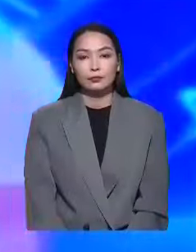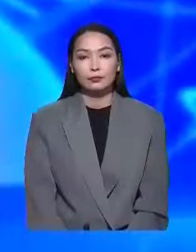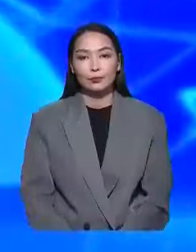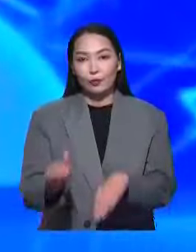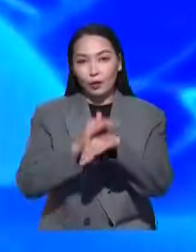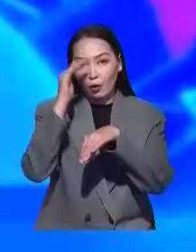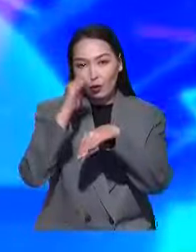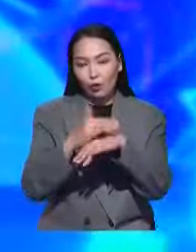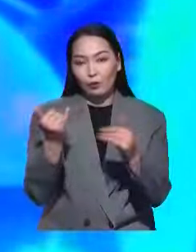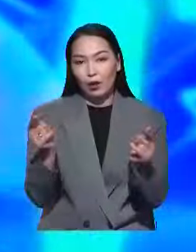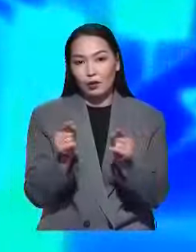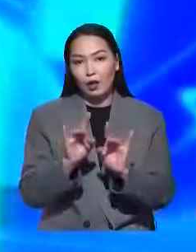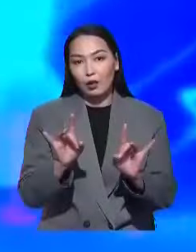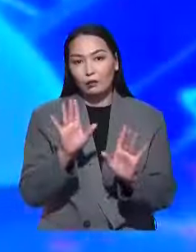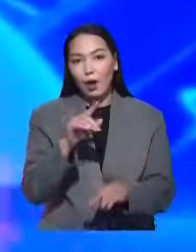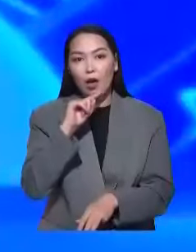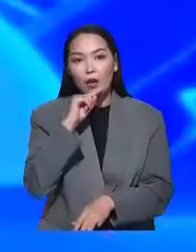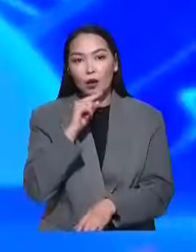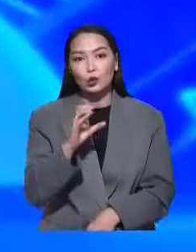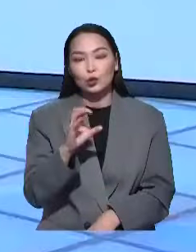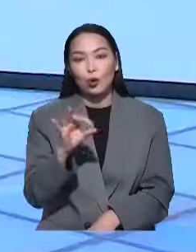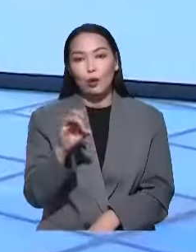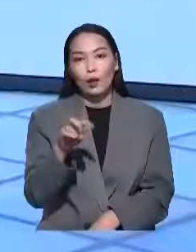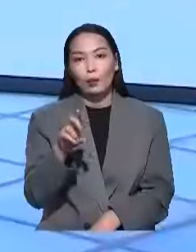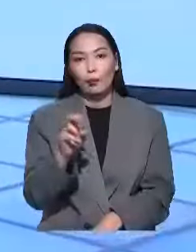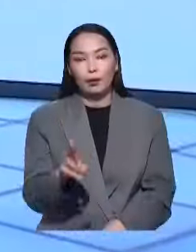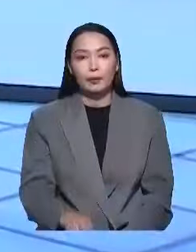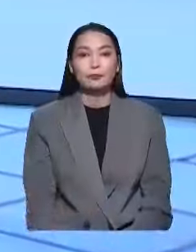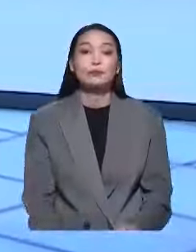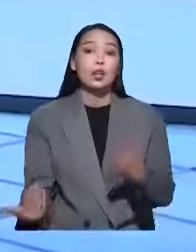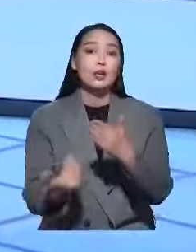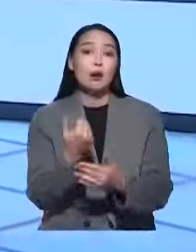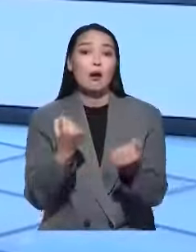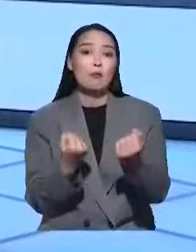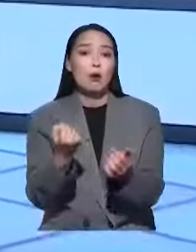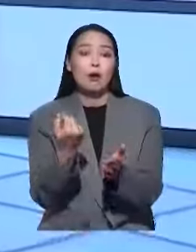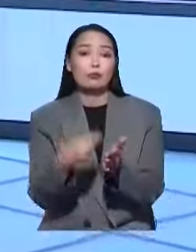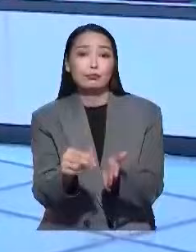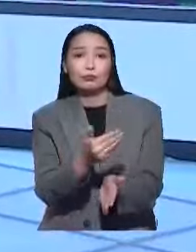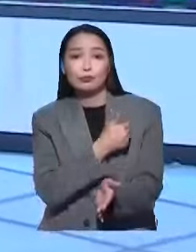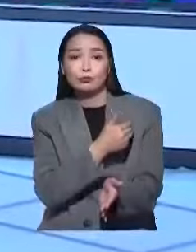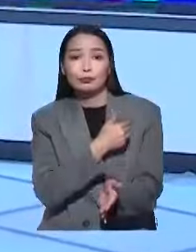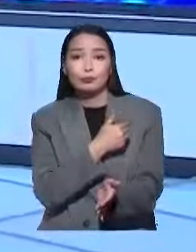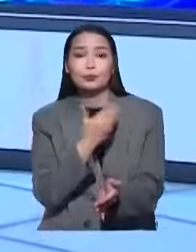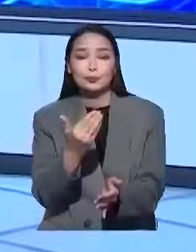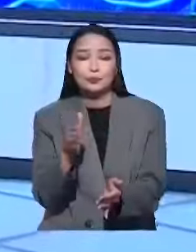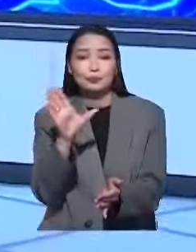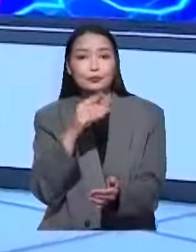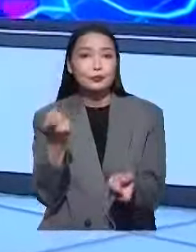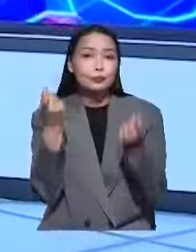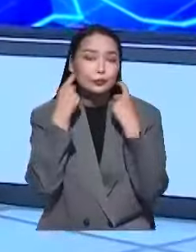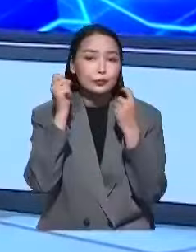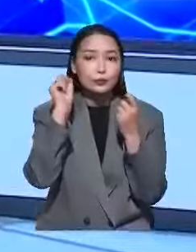Қайырлы кеш, эфирде экономика, студияда мен Сүндет Оралбек. Жаңа темір тұлпар тізгіндегісі келіп жүргендердің құлағына алтын сырға.